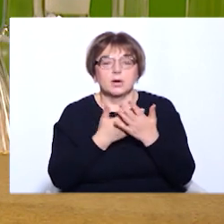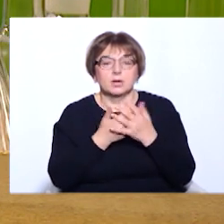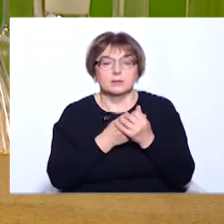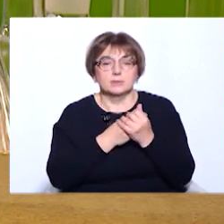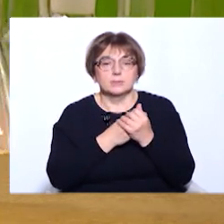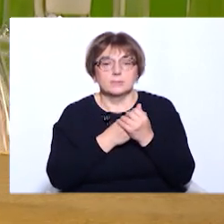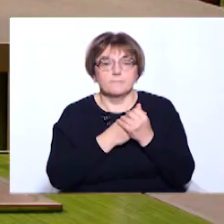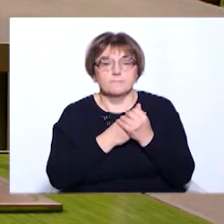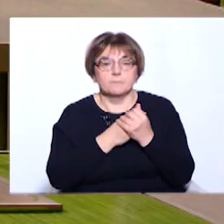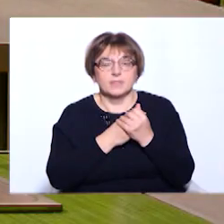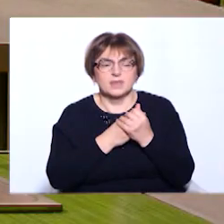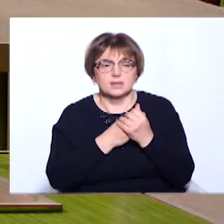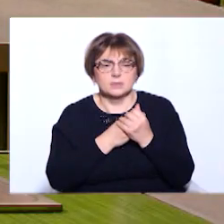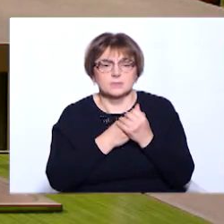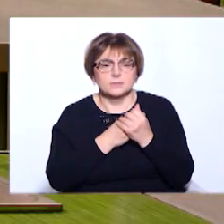მაგალითად,